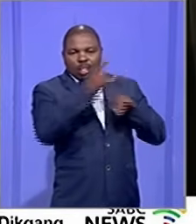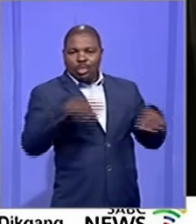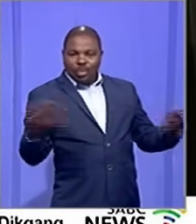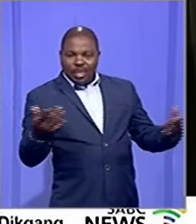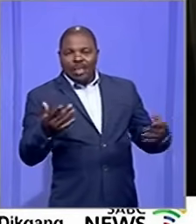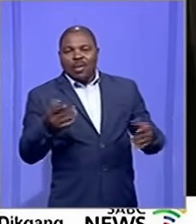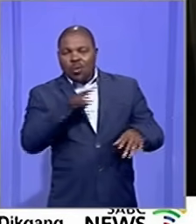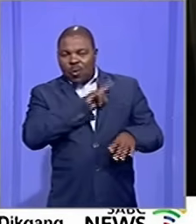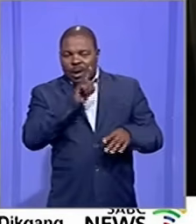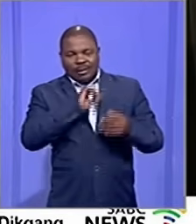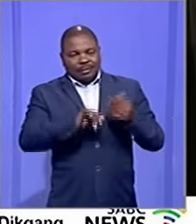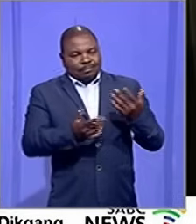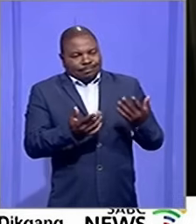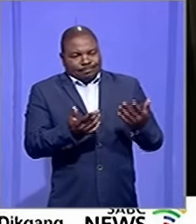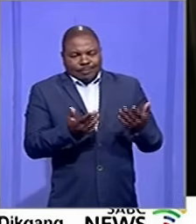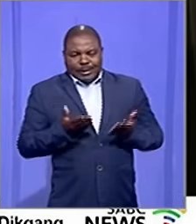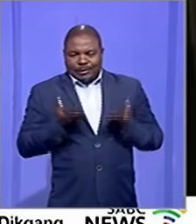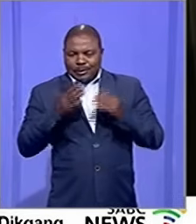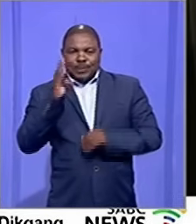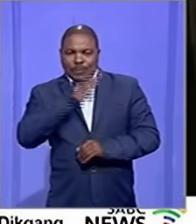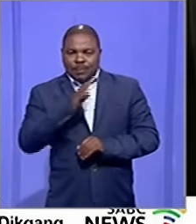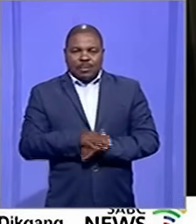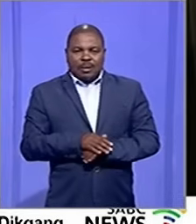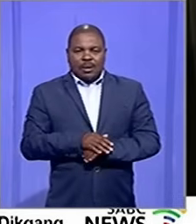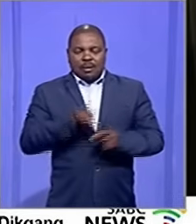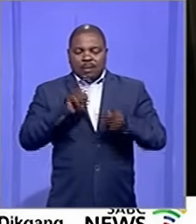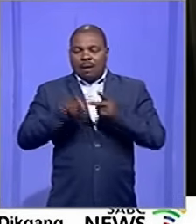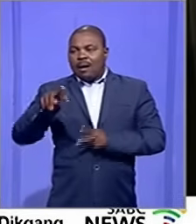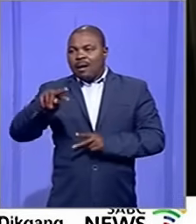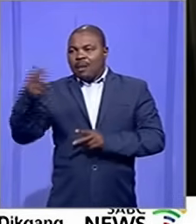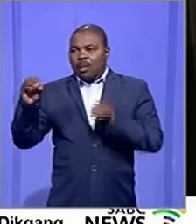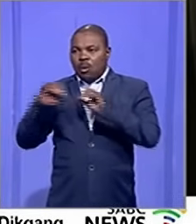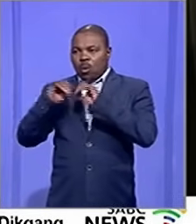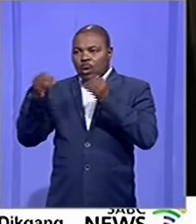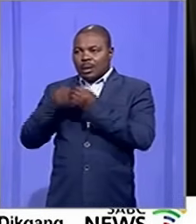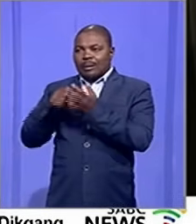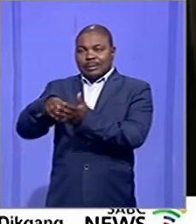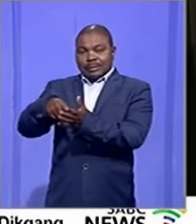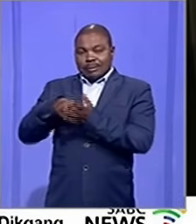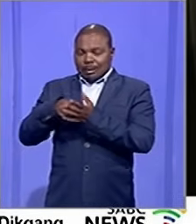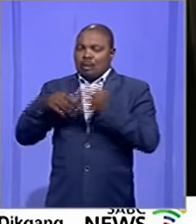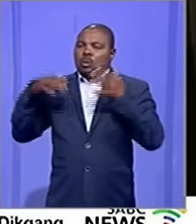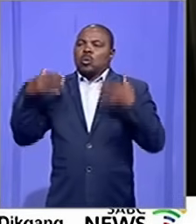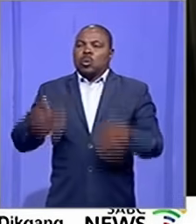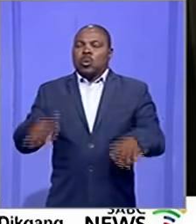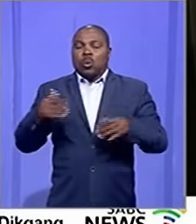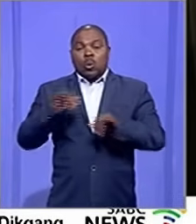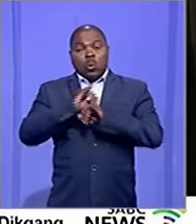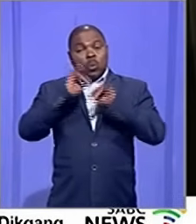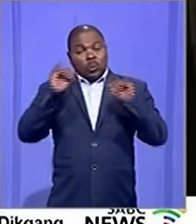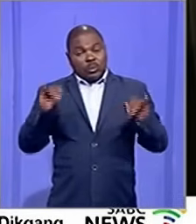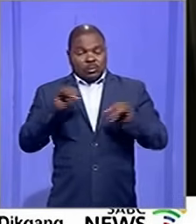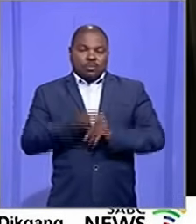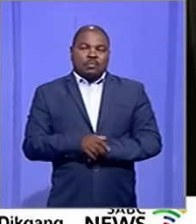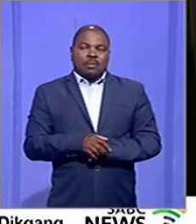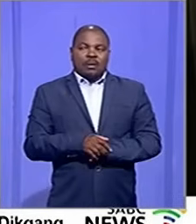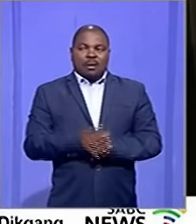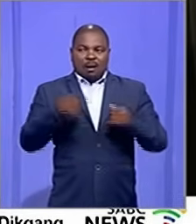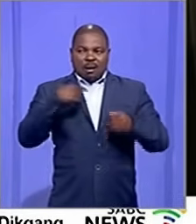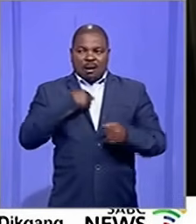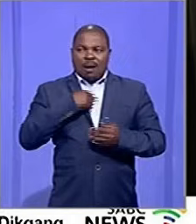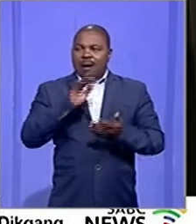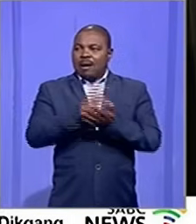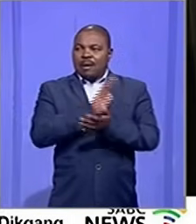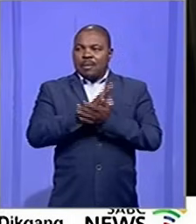bangwe. So ebile le didimande tsa makoko a mangwe di bontsha di le bokete thata di palela lekoko la mme jaanong ga ka